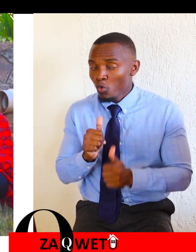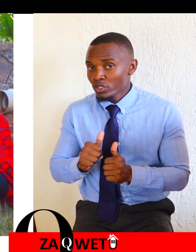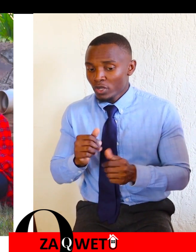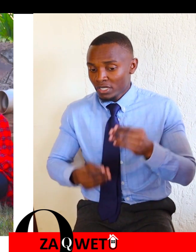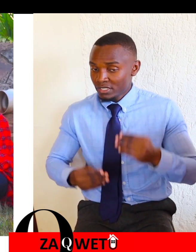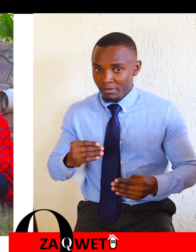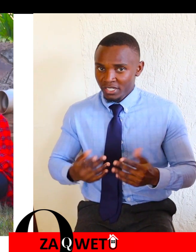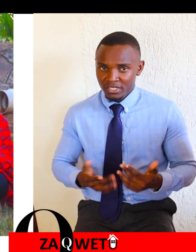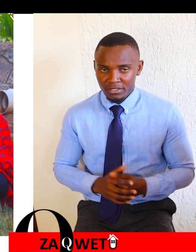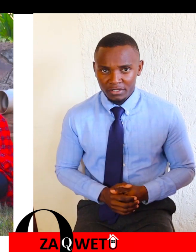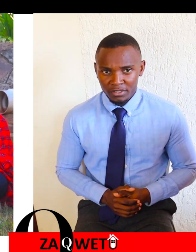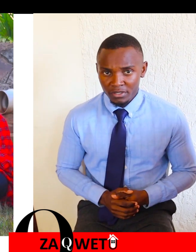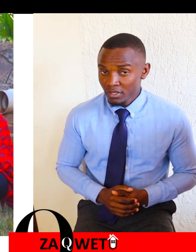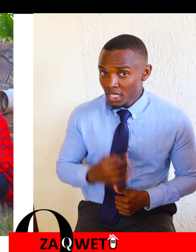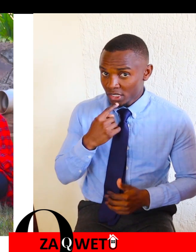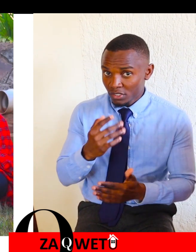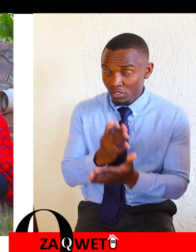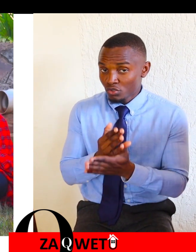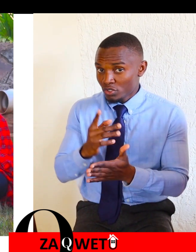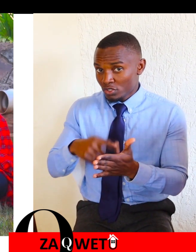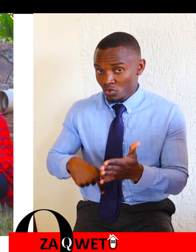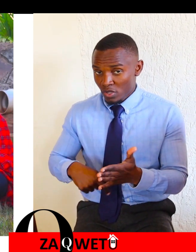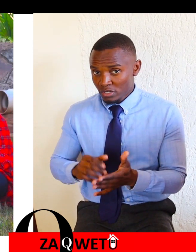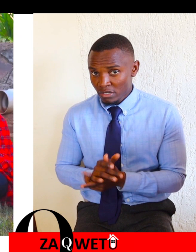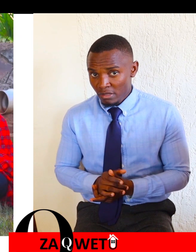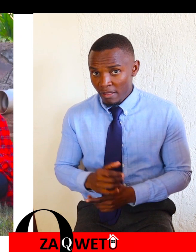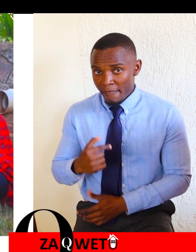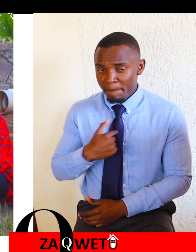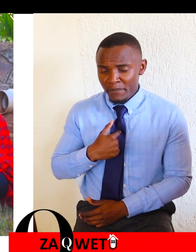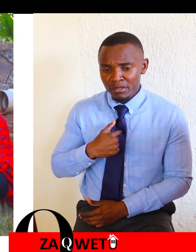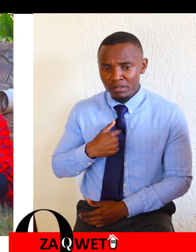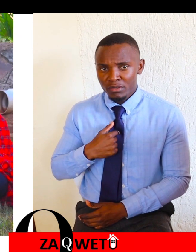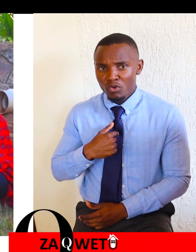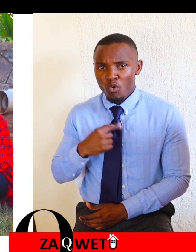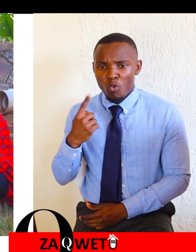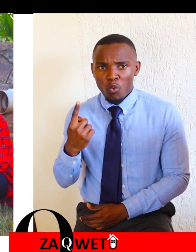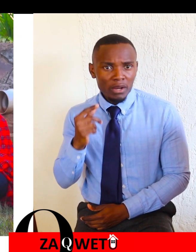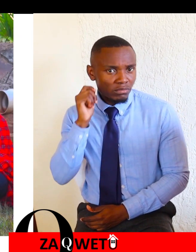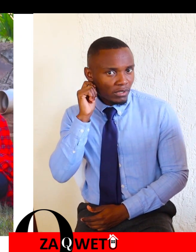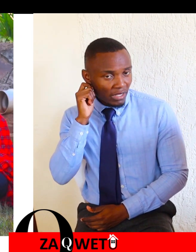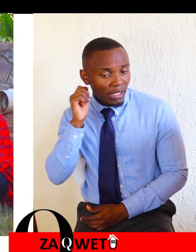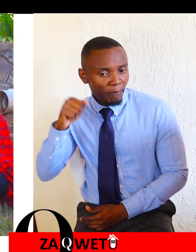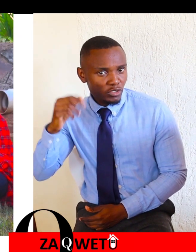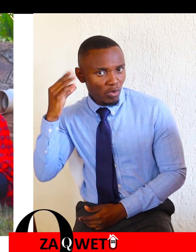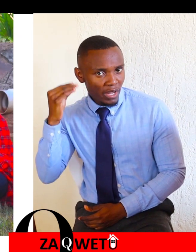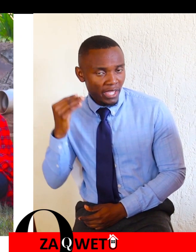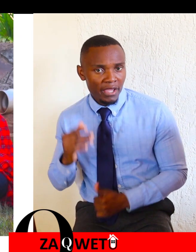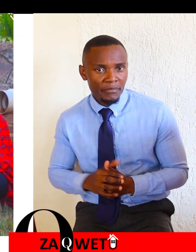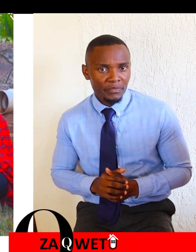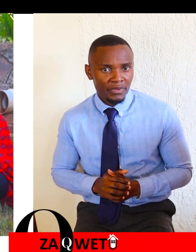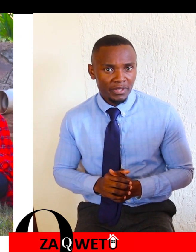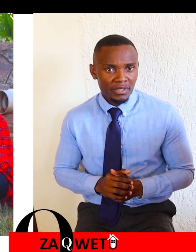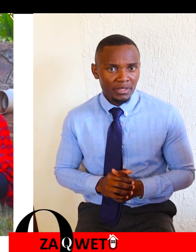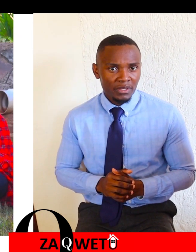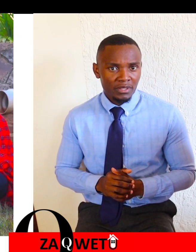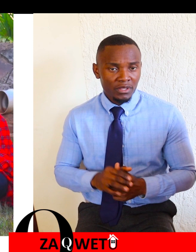sikia na afahamu. Ile kusema kweli ni kwa ninaweza sikia upande mmoja.